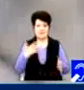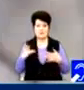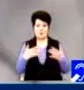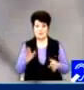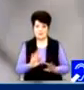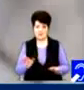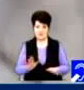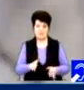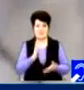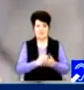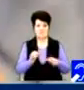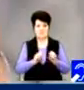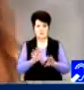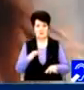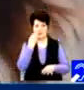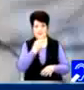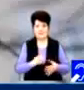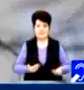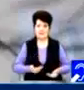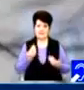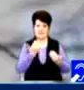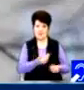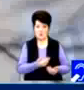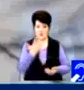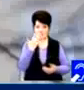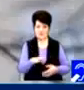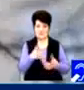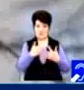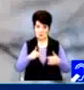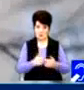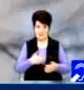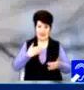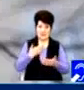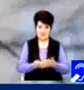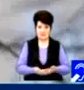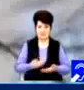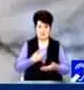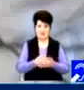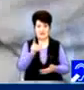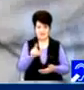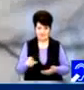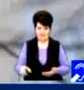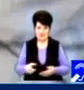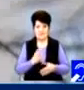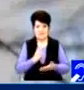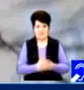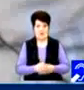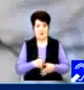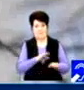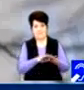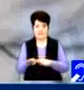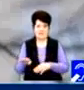au nevoie de măsuri care vor îmbunătăți viața lor 50 de organizații activiști și activiste au expediat un manifest al